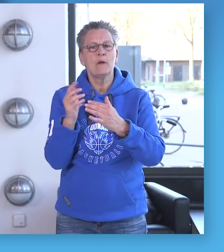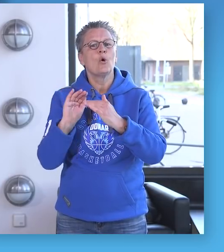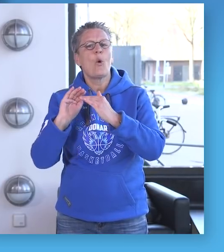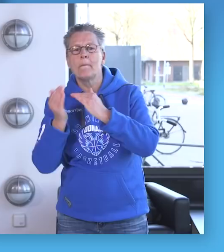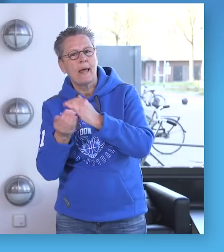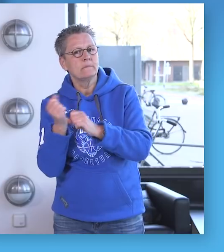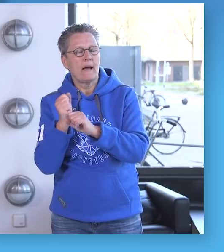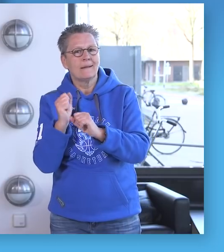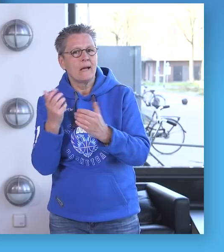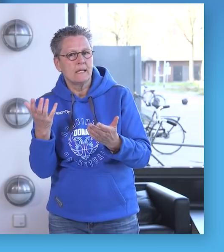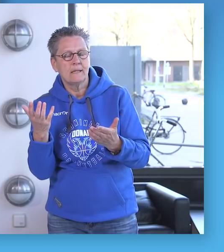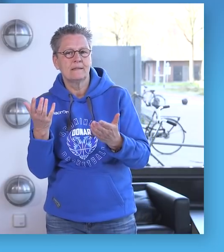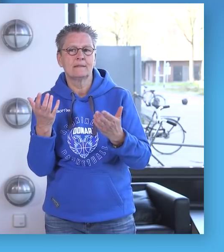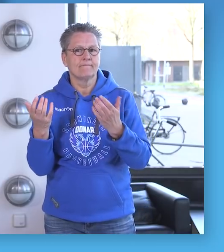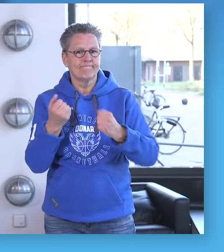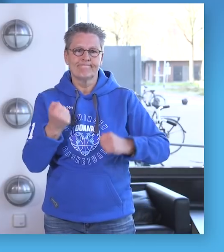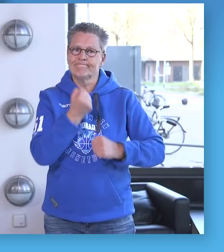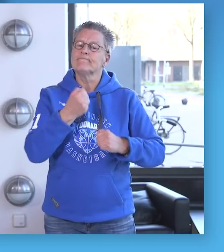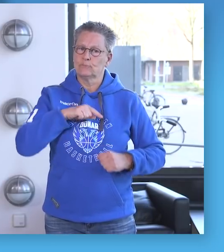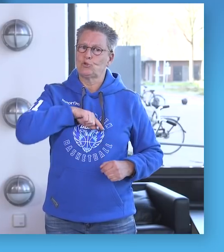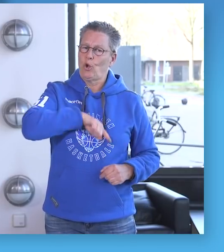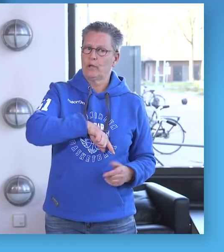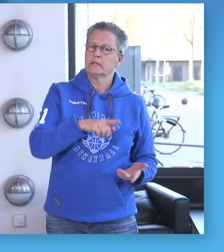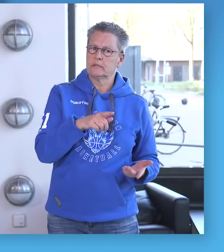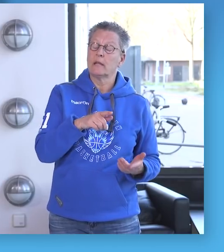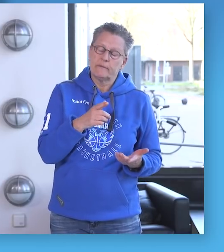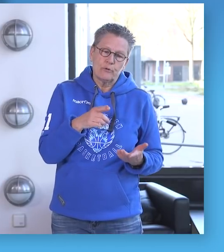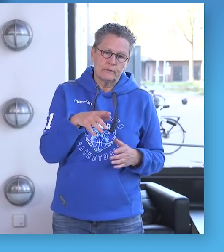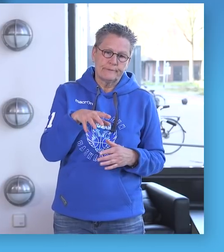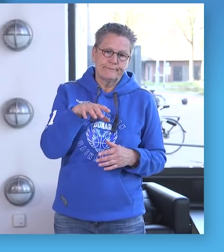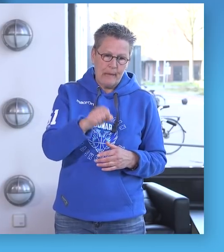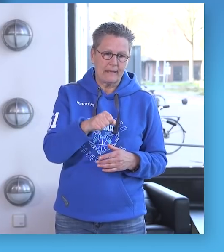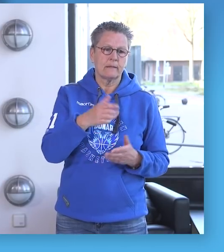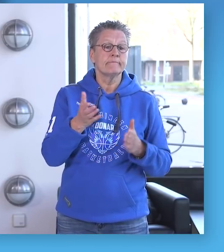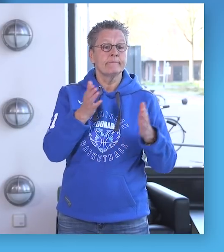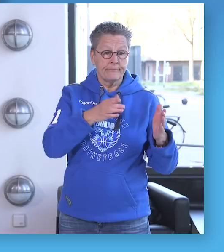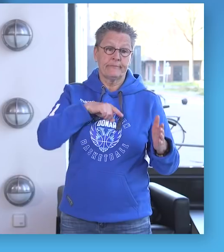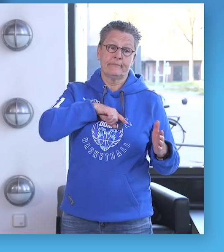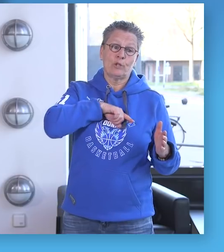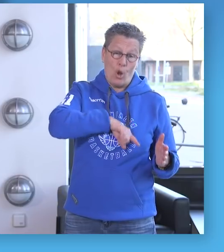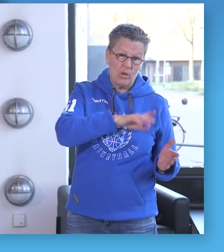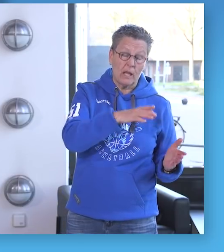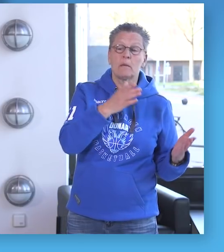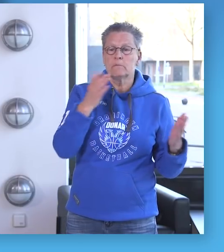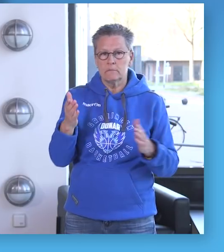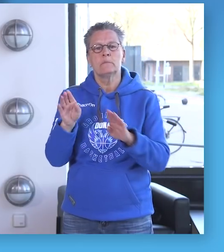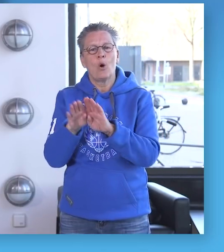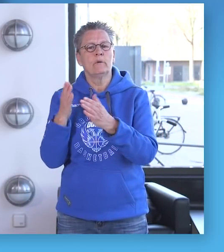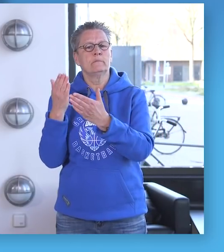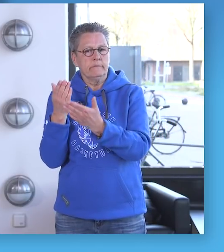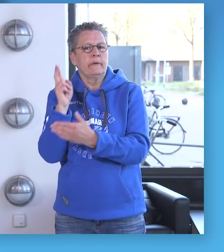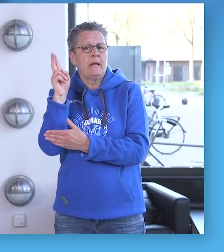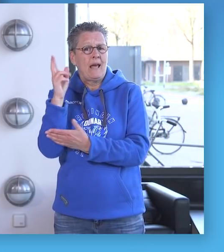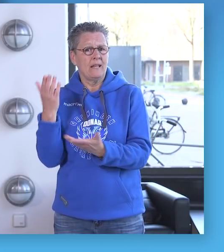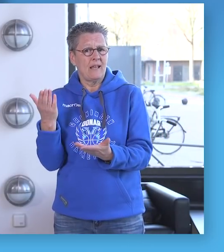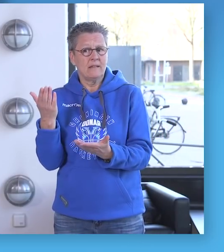compleet kan maken. Dus in die zin is het, merk je gewoon wel teleurstelling, maar tegelijkertijd ook gewoon een bepaalde realiteit. Dit is waar we allemaal mee te maken hebben.